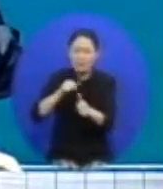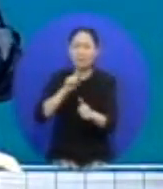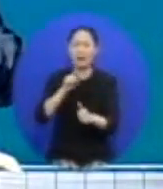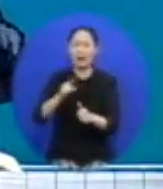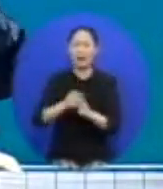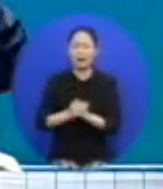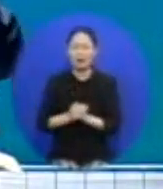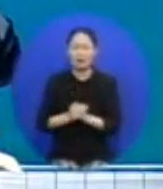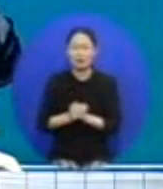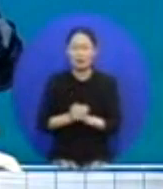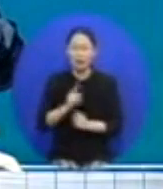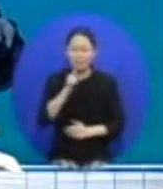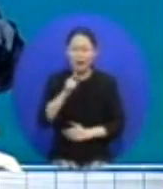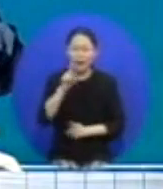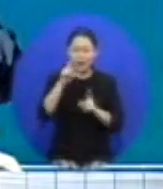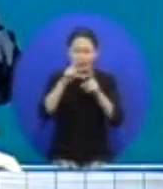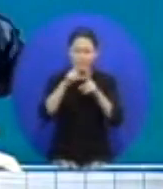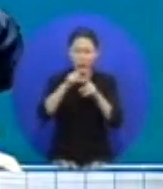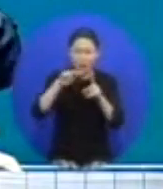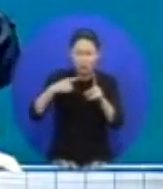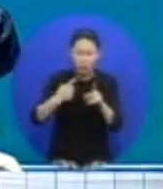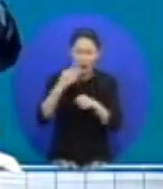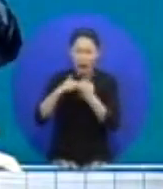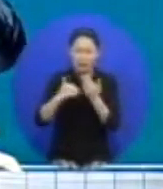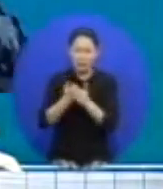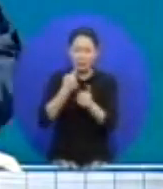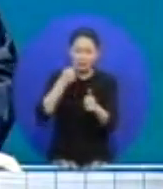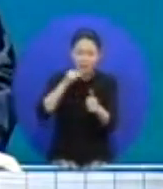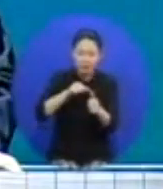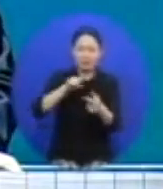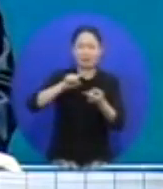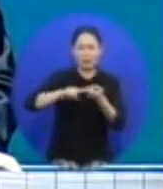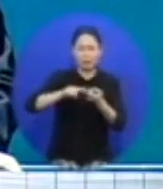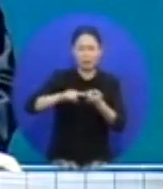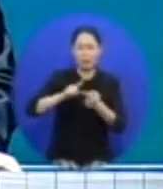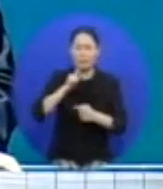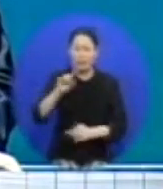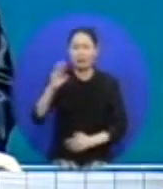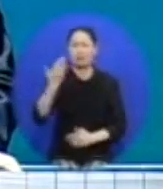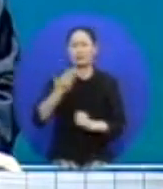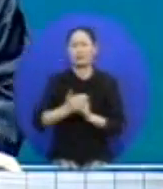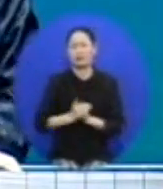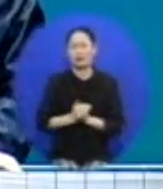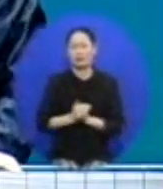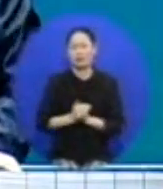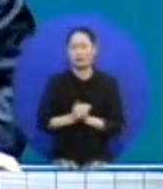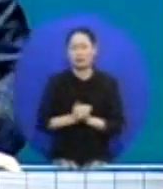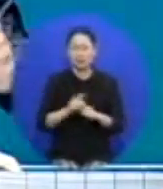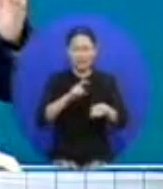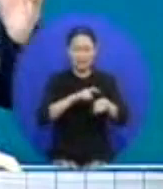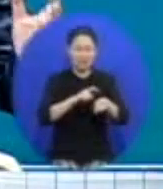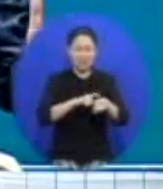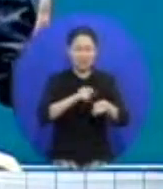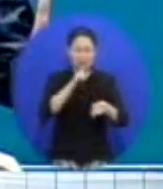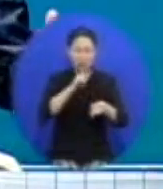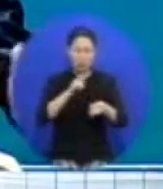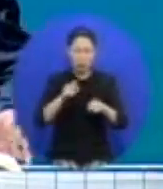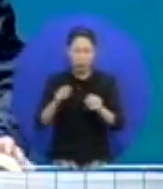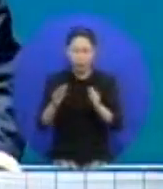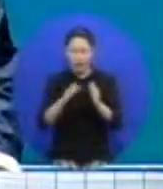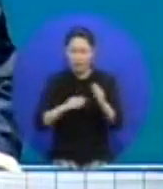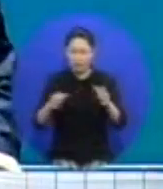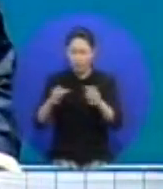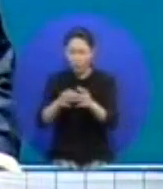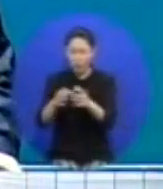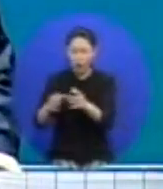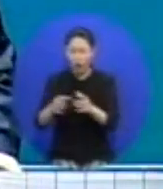말 말 한마디를 해도 하나님이 하라고 하는데 로 하셔야 되요 시간이라고 가족들끼리 모여서 즐거운